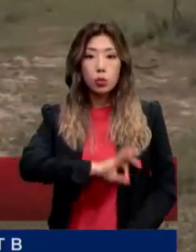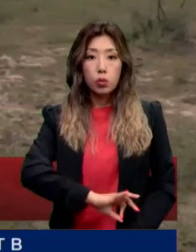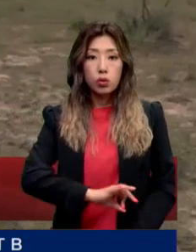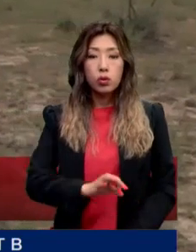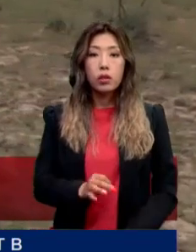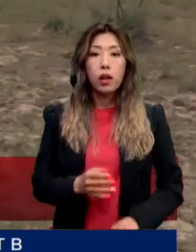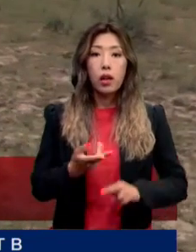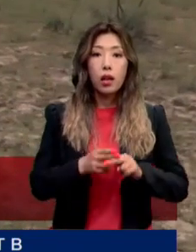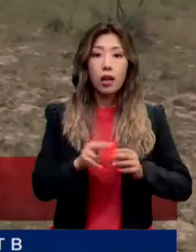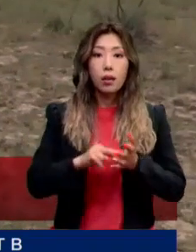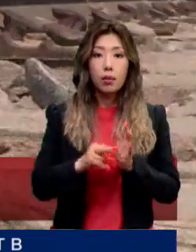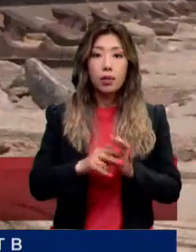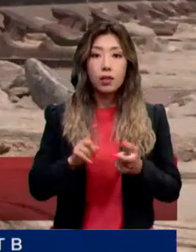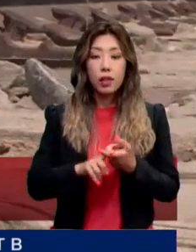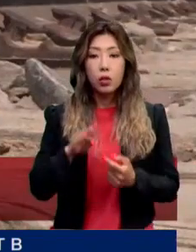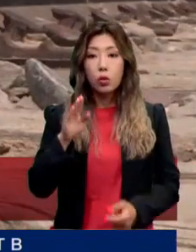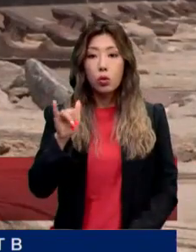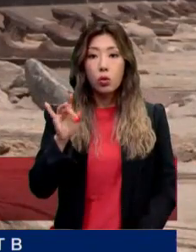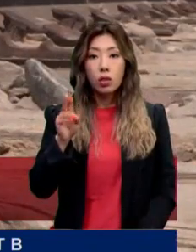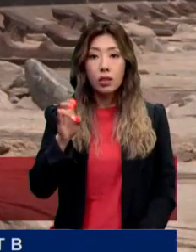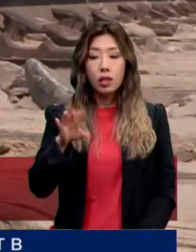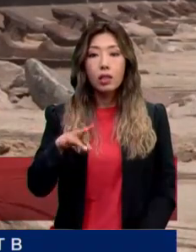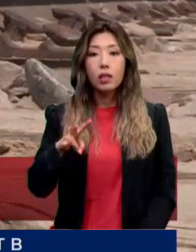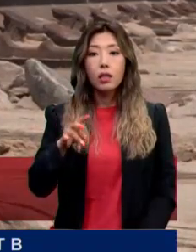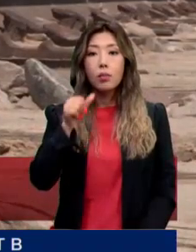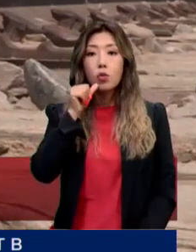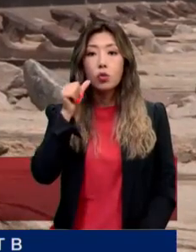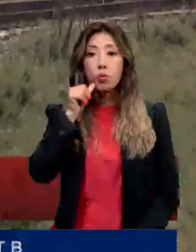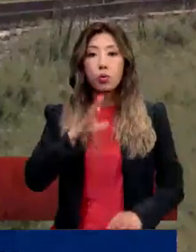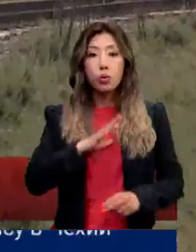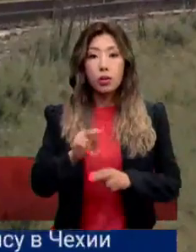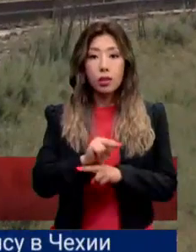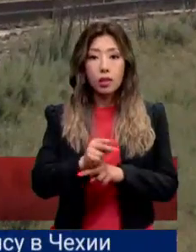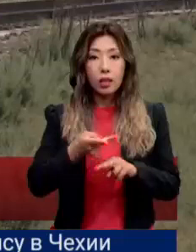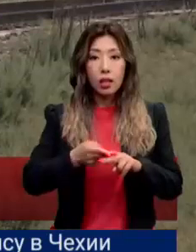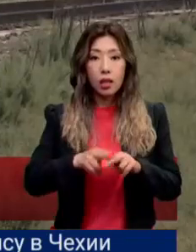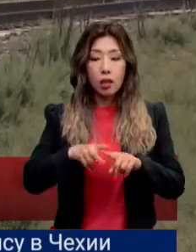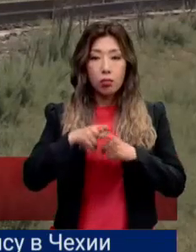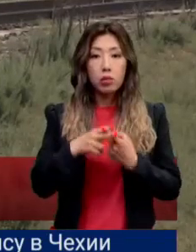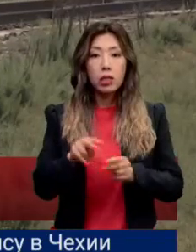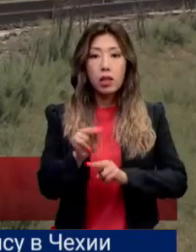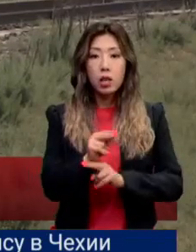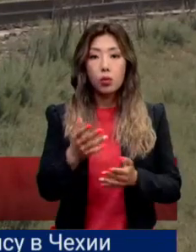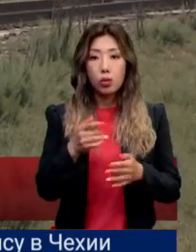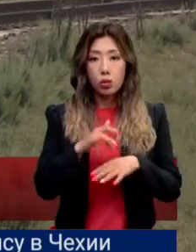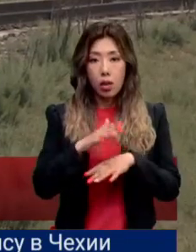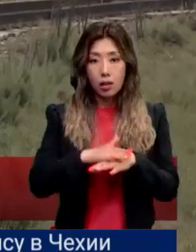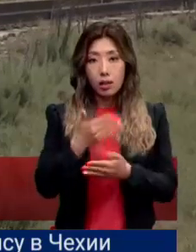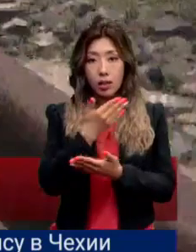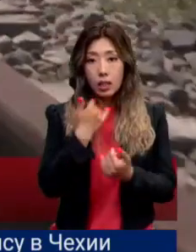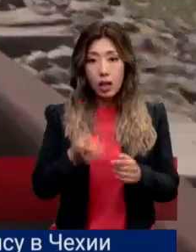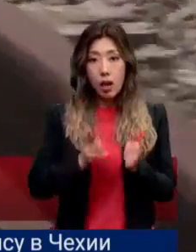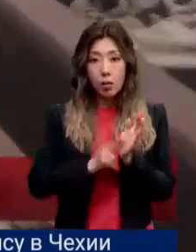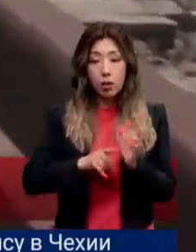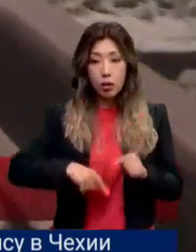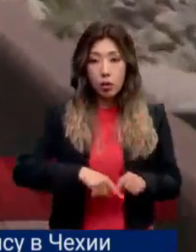на проведение работ в индустриальной зоне Туркестан потратили в прошлом году. Эффективность ремонта налицо, возмущаются предприниматели. По этой железной